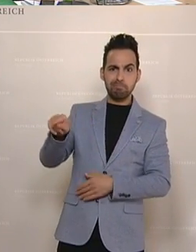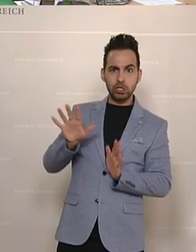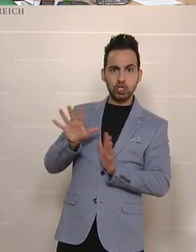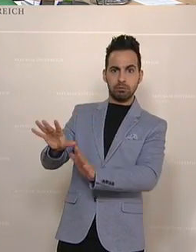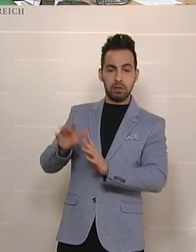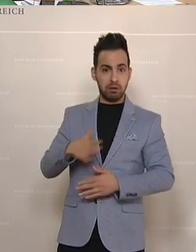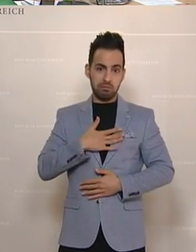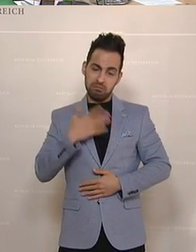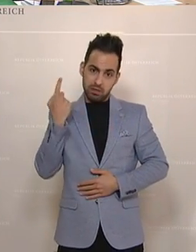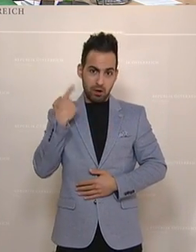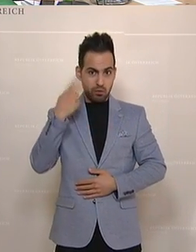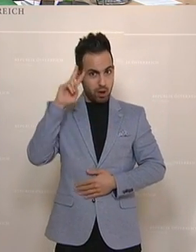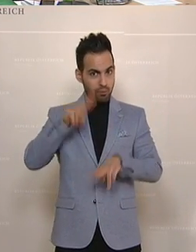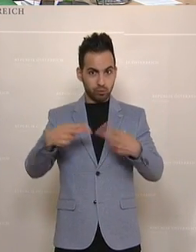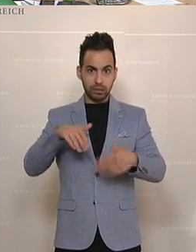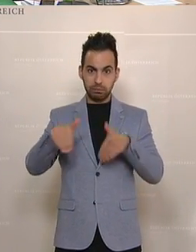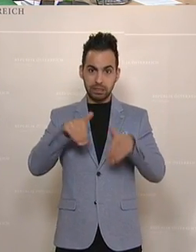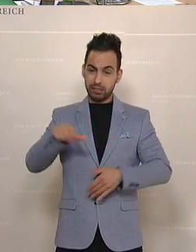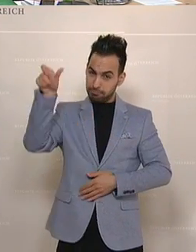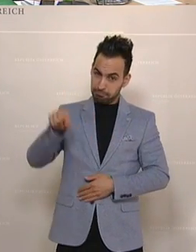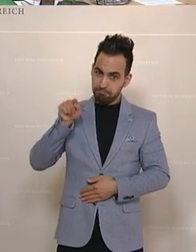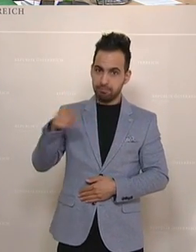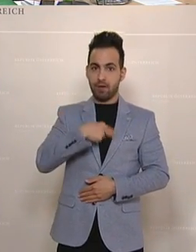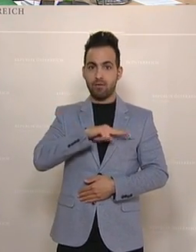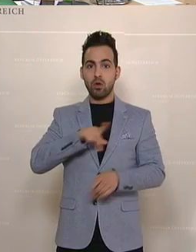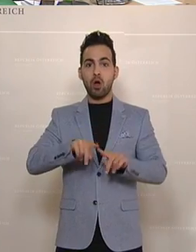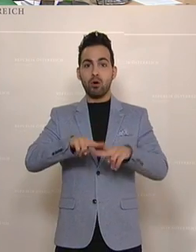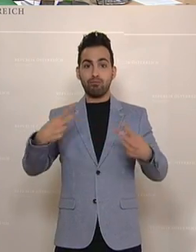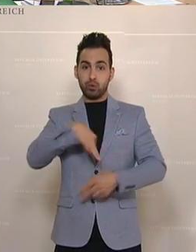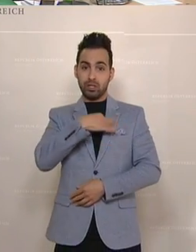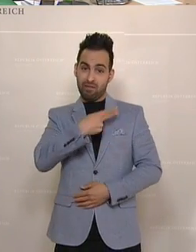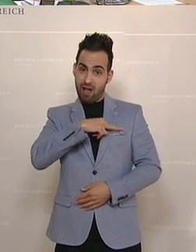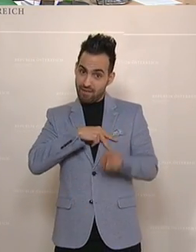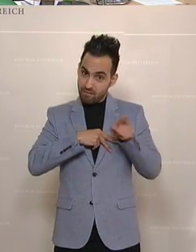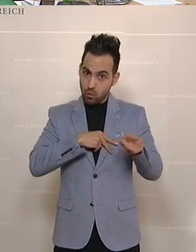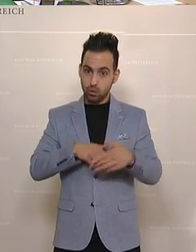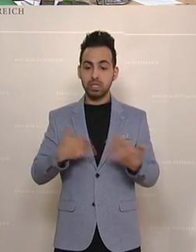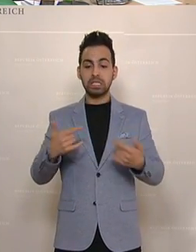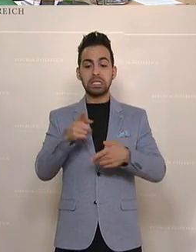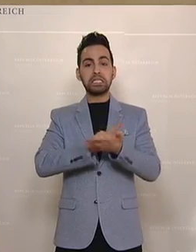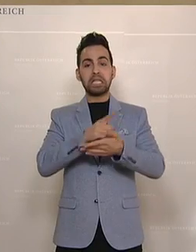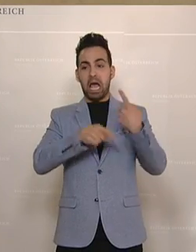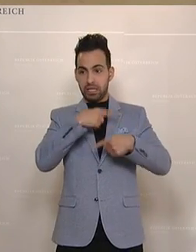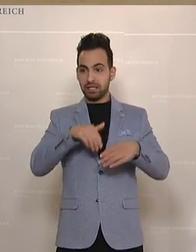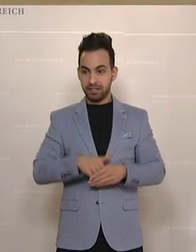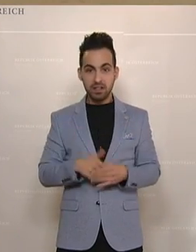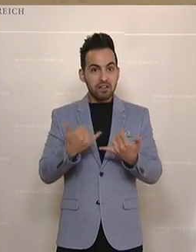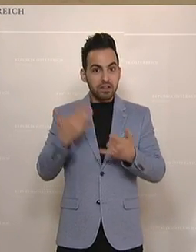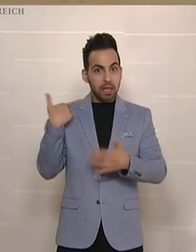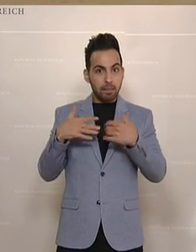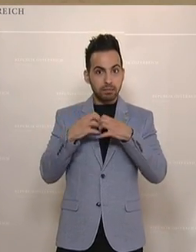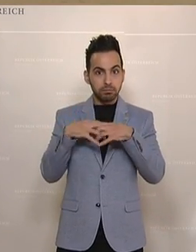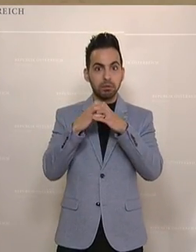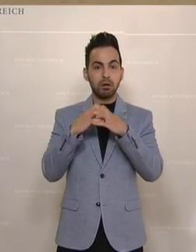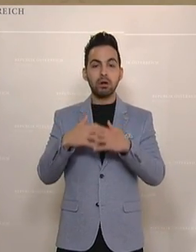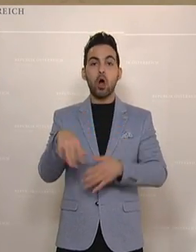ganz klar bei Ihnen und auch beim Herrn Bundeskanzler liegen. Und ich möchte hier auch ein bisschen in die Chronologie gehen und uns anschauen, wie das Ganze entstanden ist.